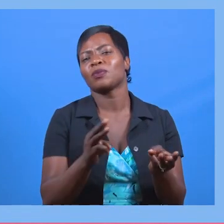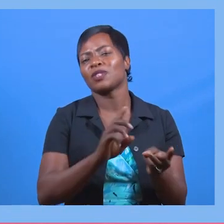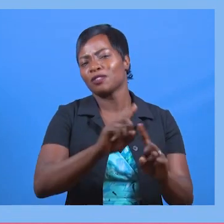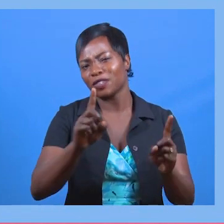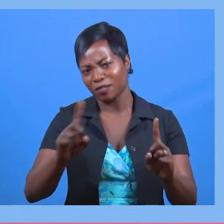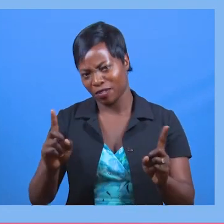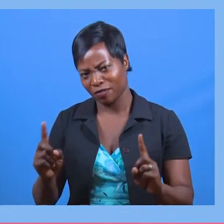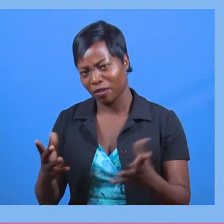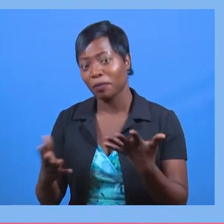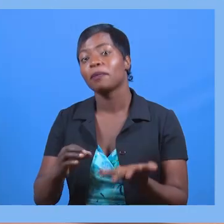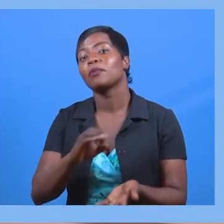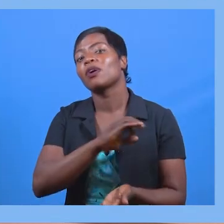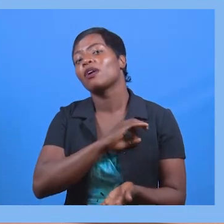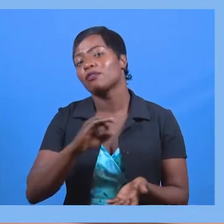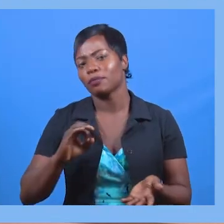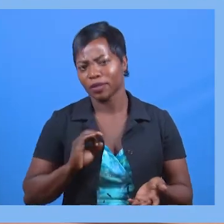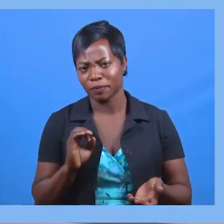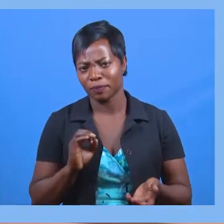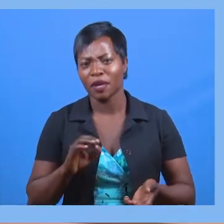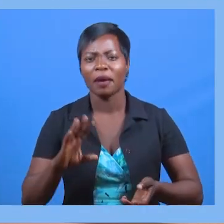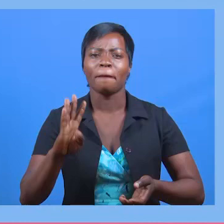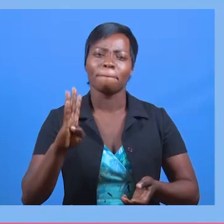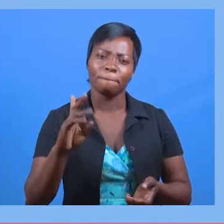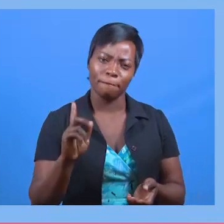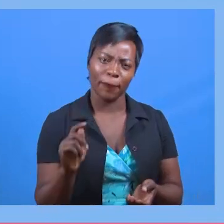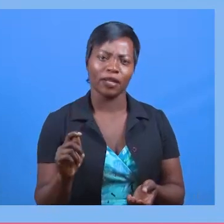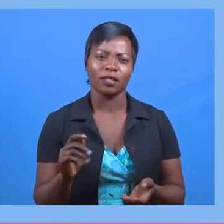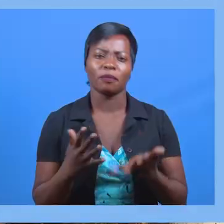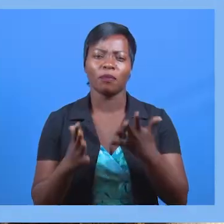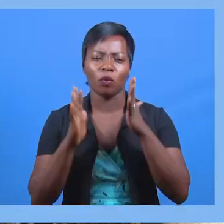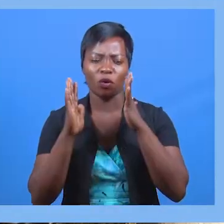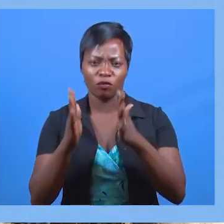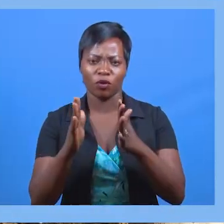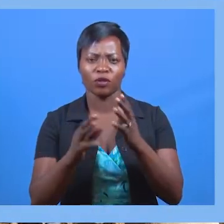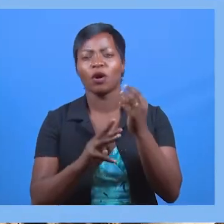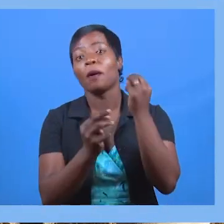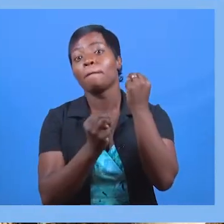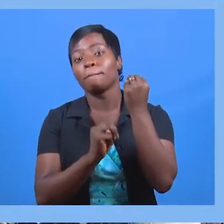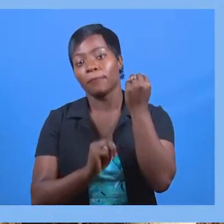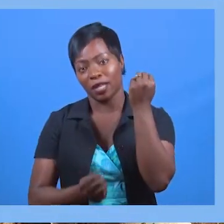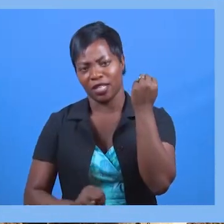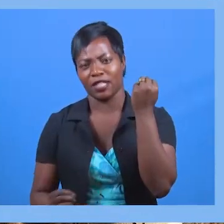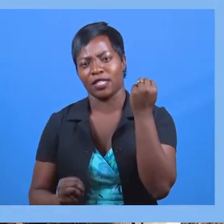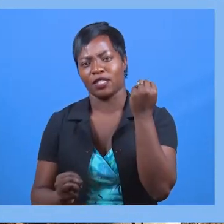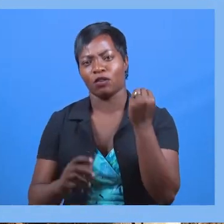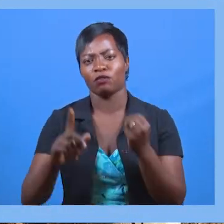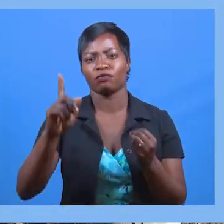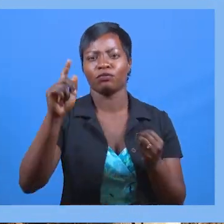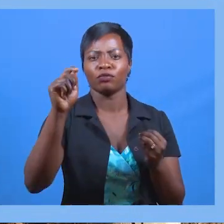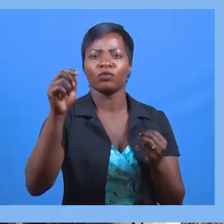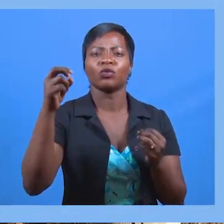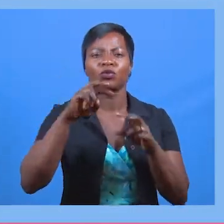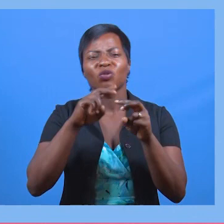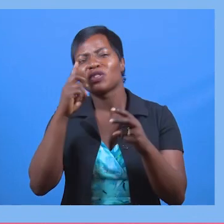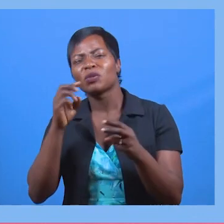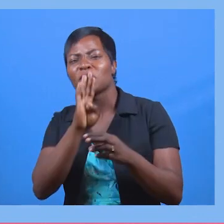hurumende akasiyana siyana. Asi ndoda kuti ndirovedzere paMinistry of Tourism and Hospitality. Inotidzidzisa